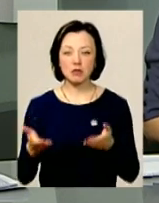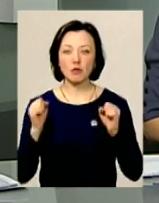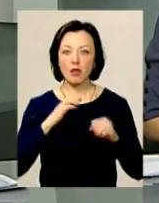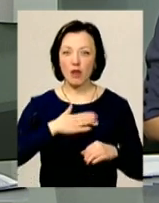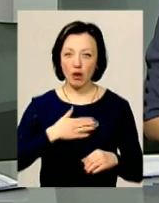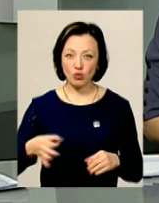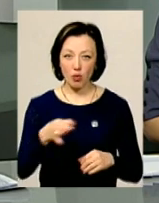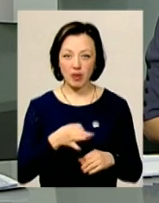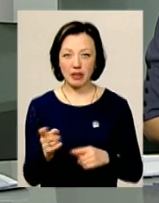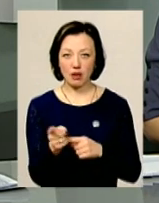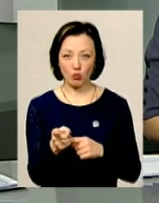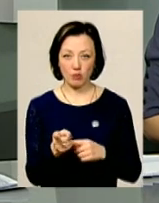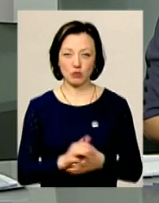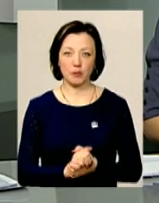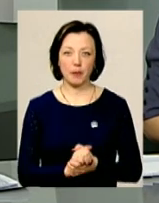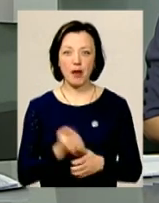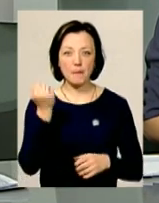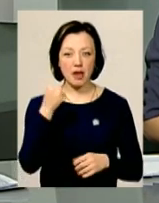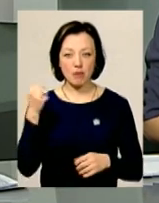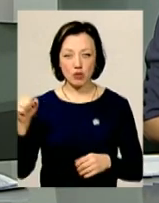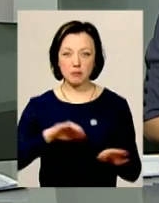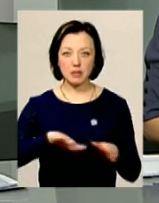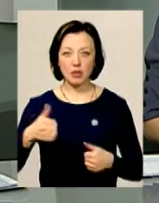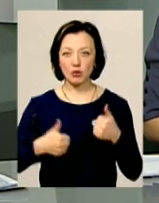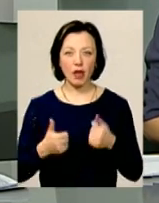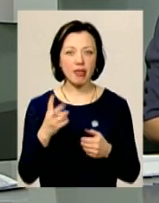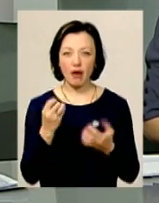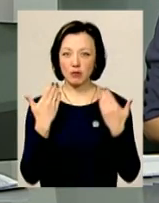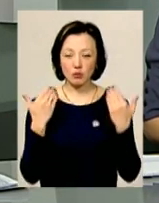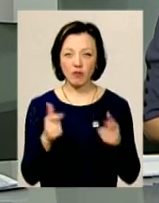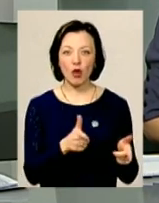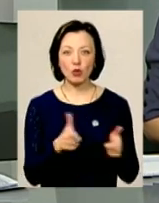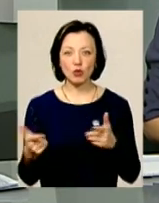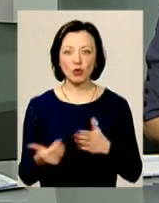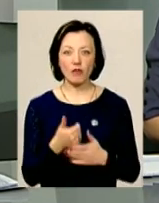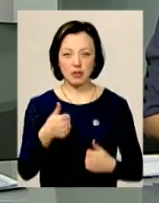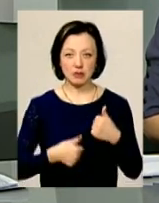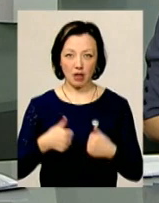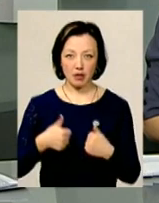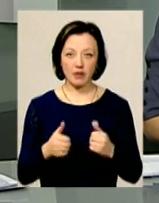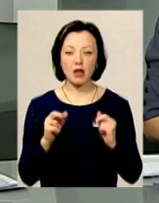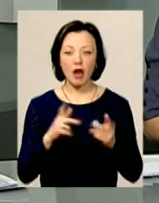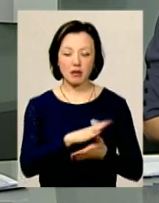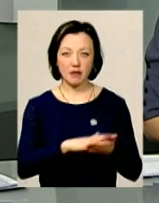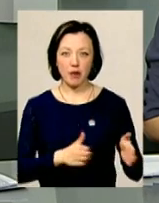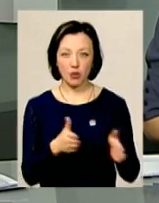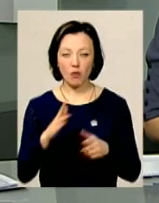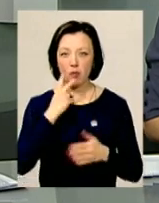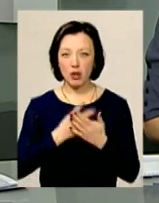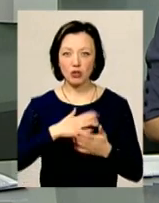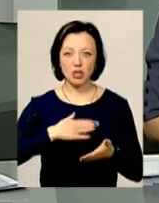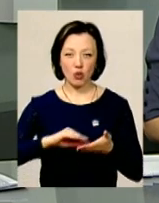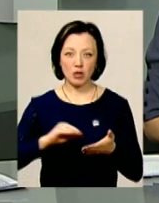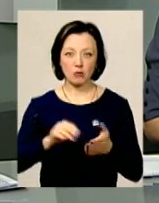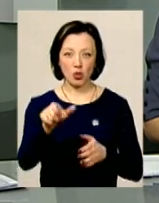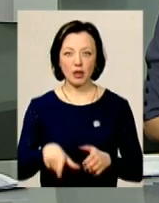нашої області та Тернопільської. Переможці після турніру не відпочивають, а готуються до нових стартів. Як триває підготовка, бачила Спітлана